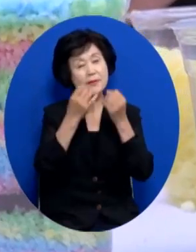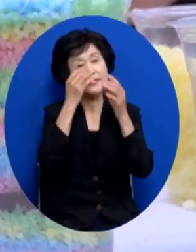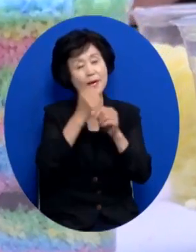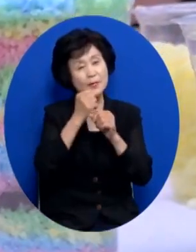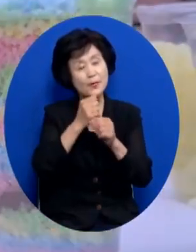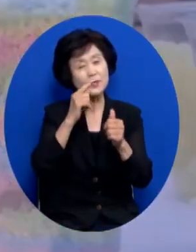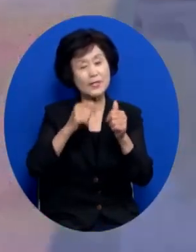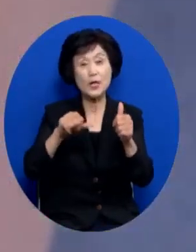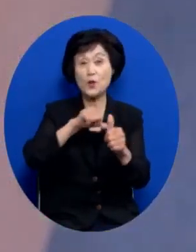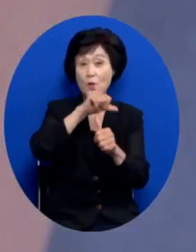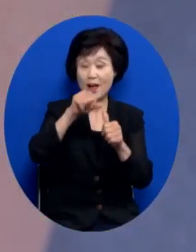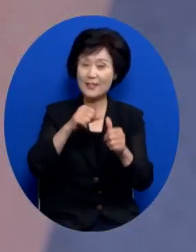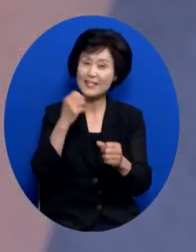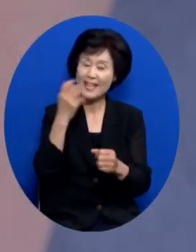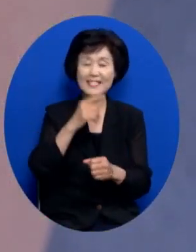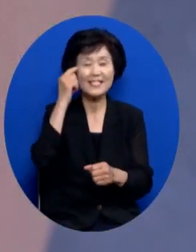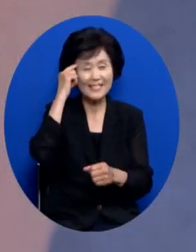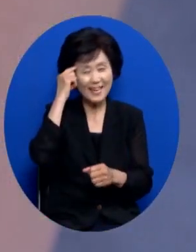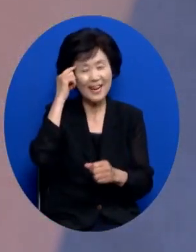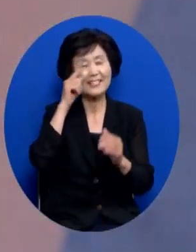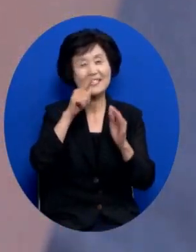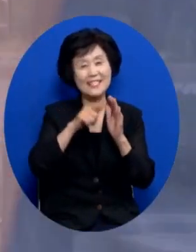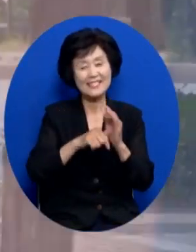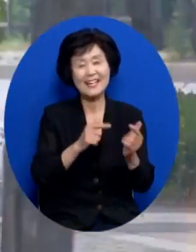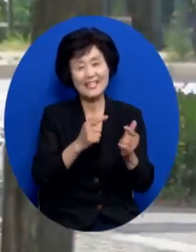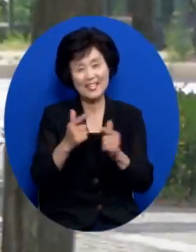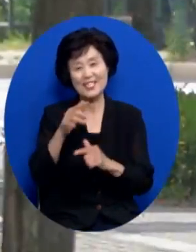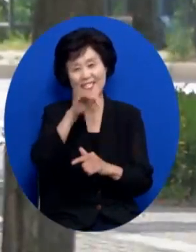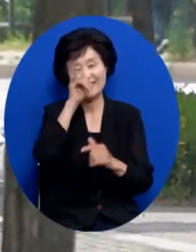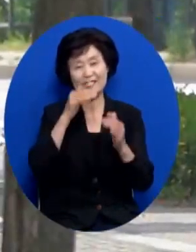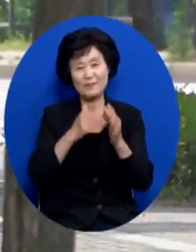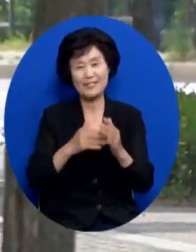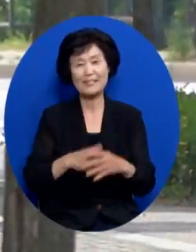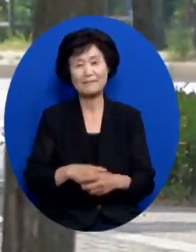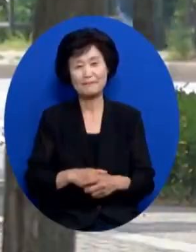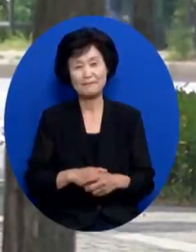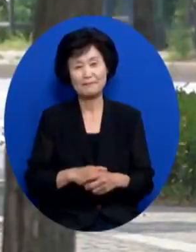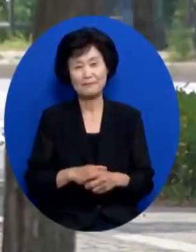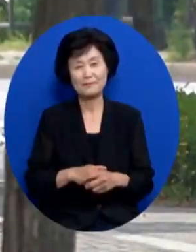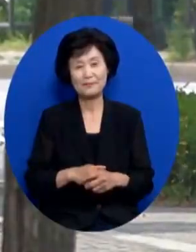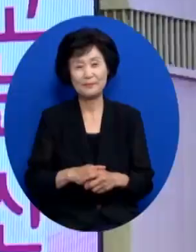환경을 다시금 돌아보는 시간이 됐습니다. CTS 뉴스 김수지입니다.